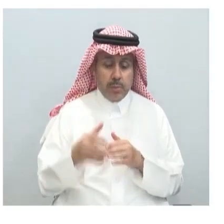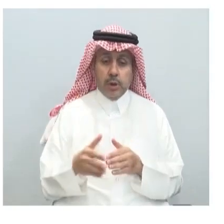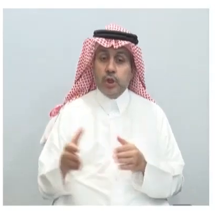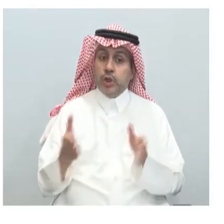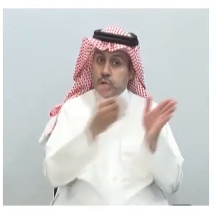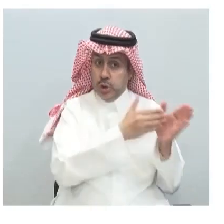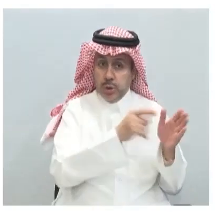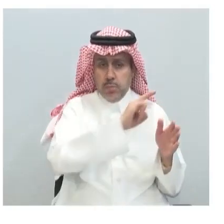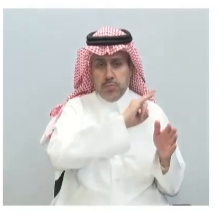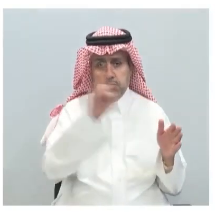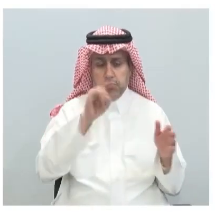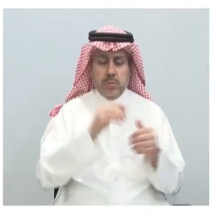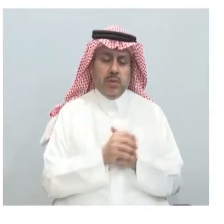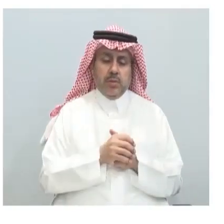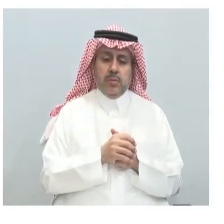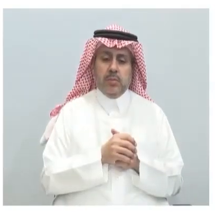غير